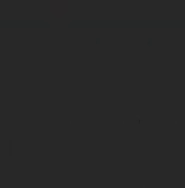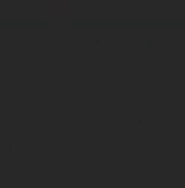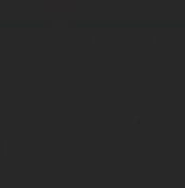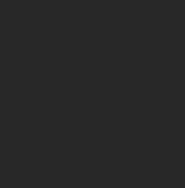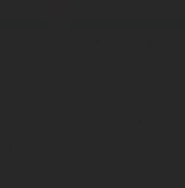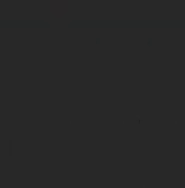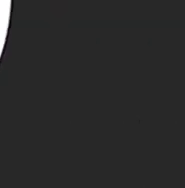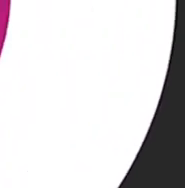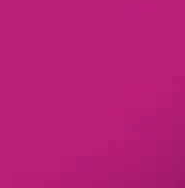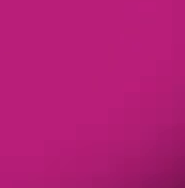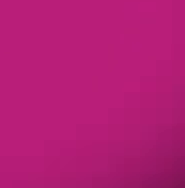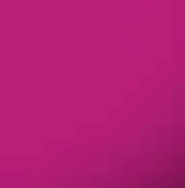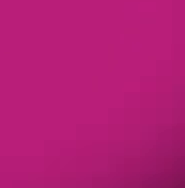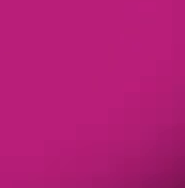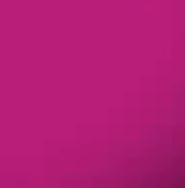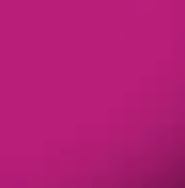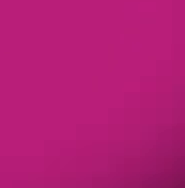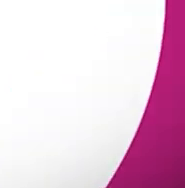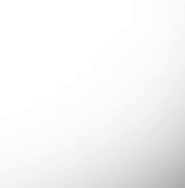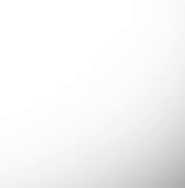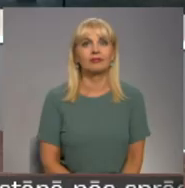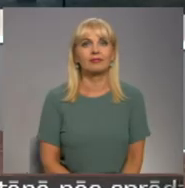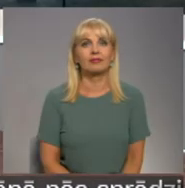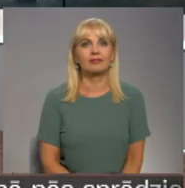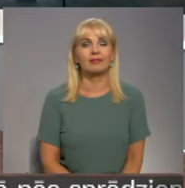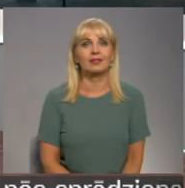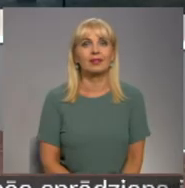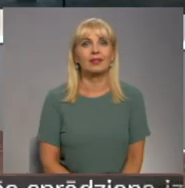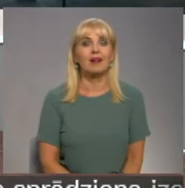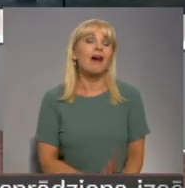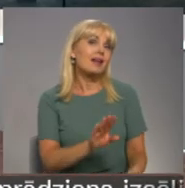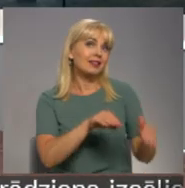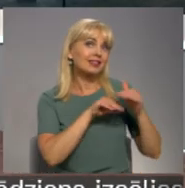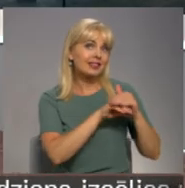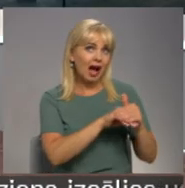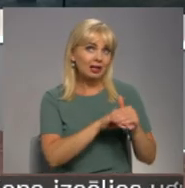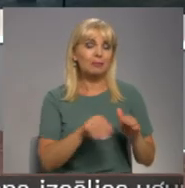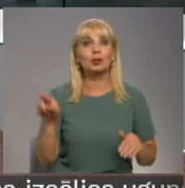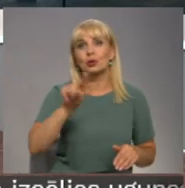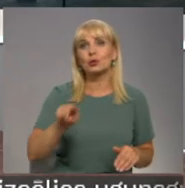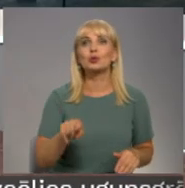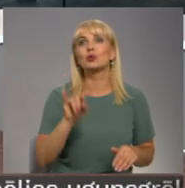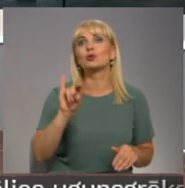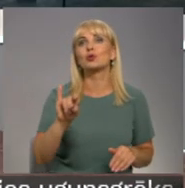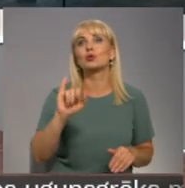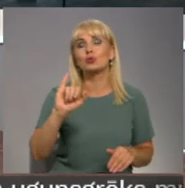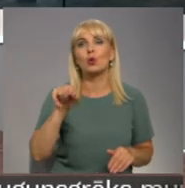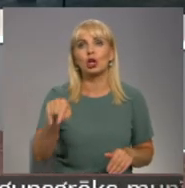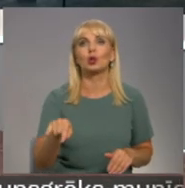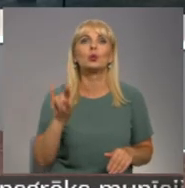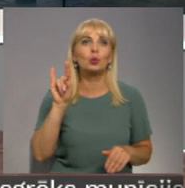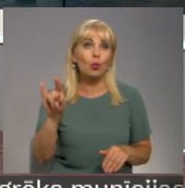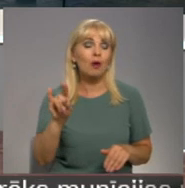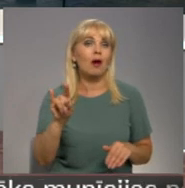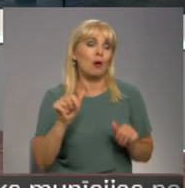Re, viss ēters ir te! Bet, lai saglabātu suitu godu tradīcijas un ar